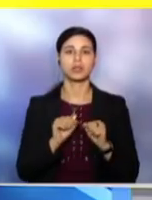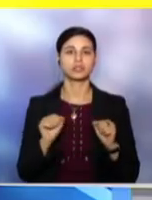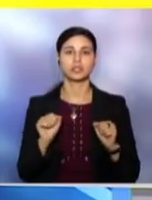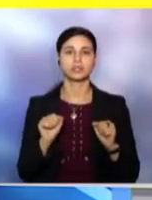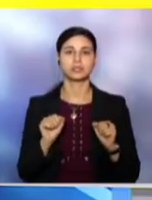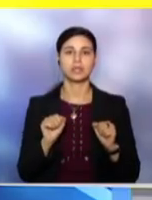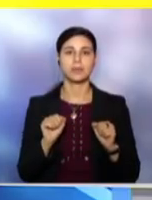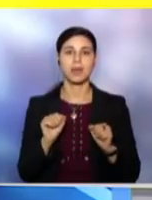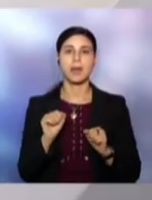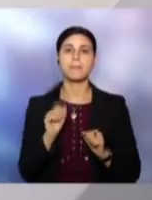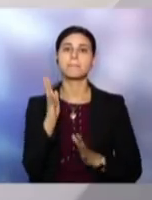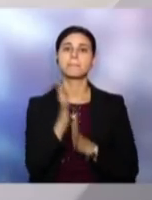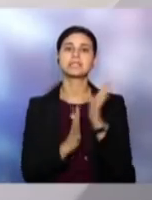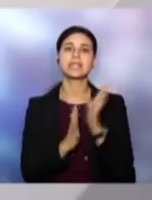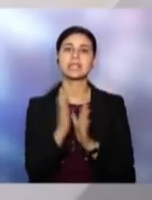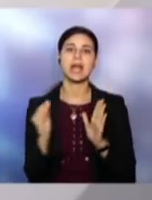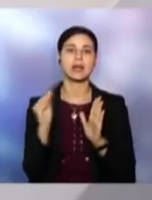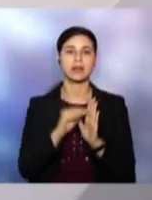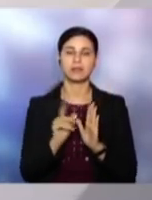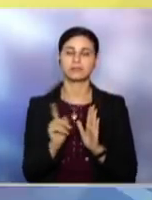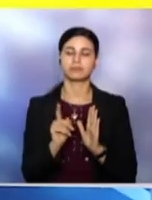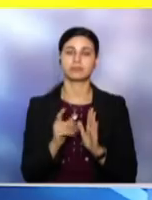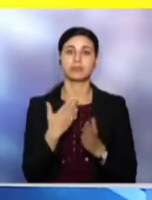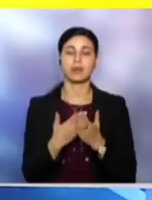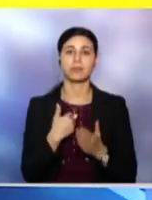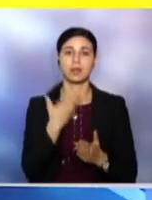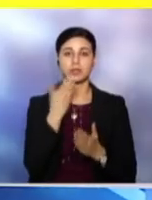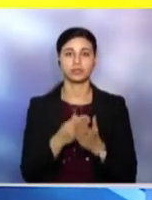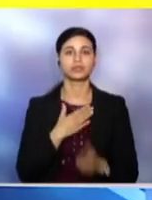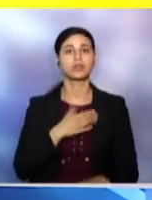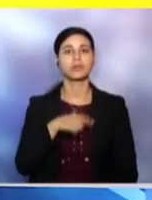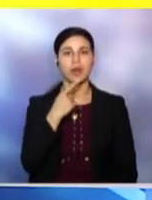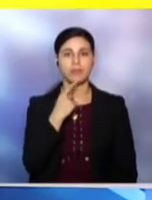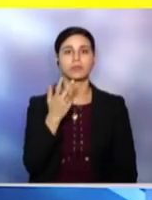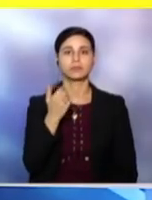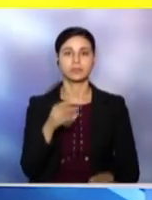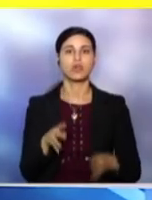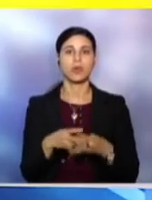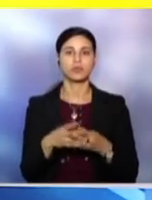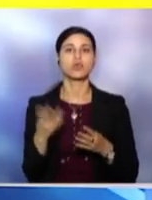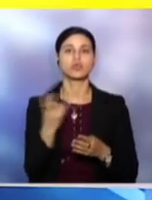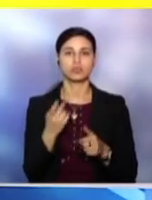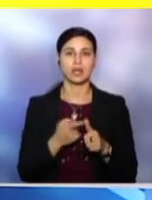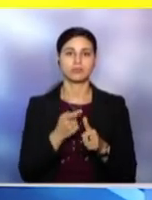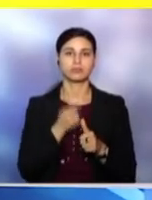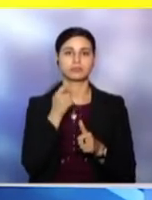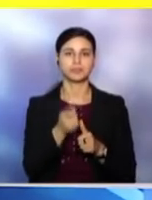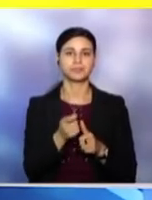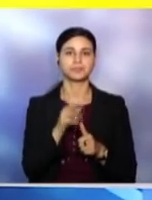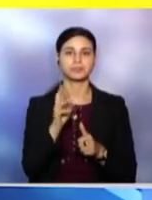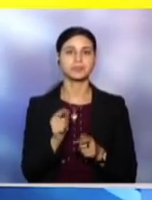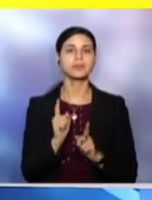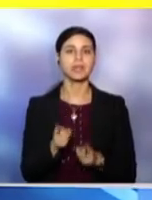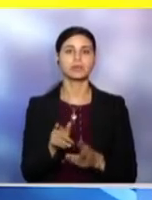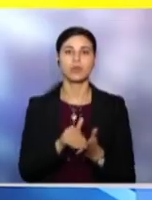იყოს მცენარეული მინარევი. ამიტომ თუ ჩვენ ვლაპარაკობთ სპრედზე, ეს დიახ კომბინირებულია, მაშინ უნდა დავარქვათ სახელი და არა